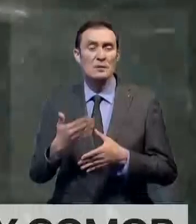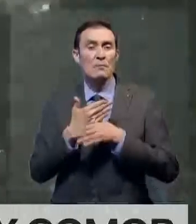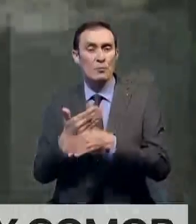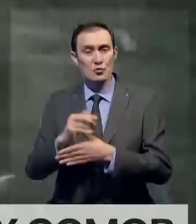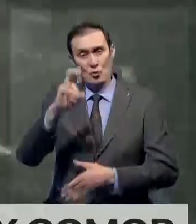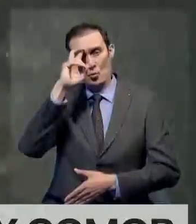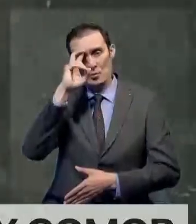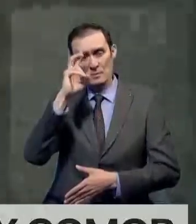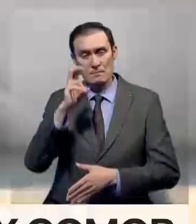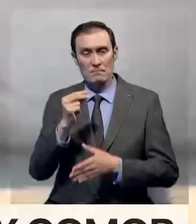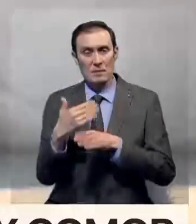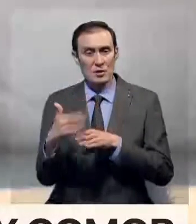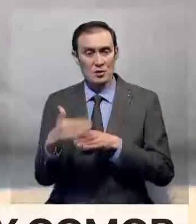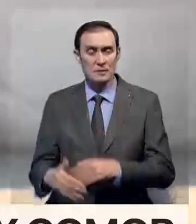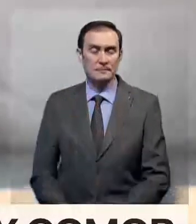помощью господдержки.